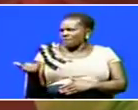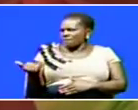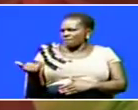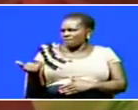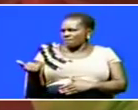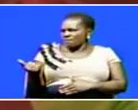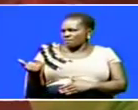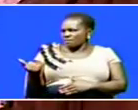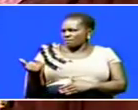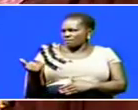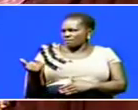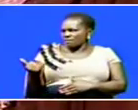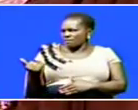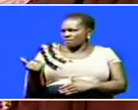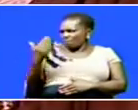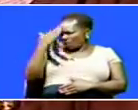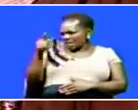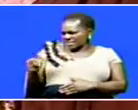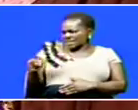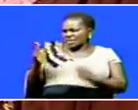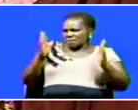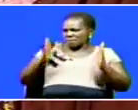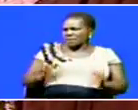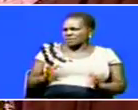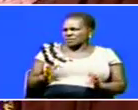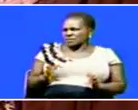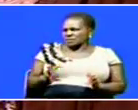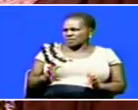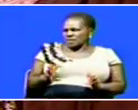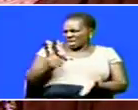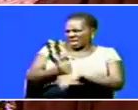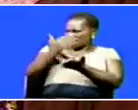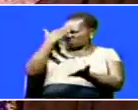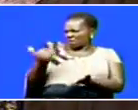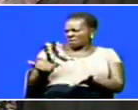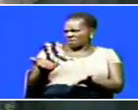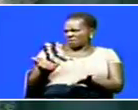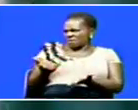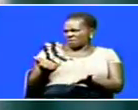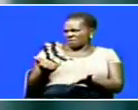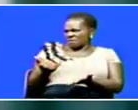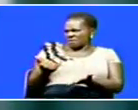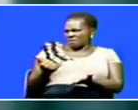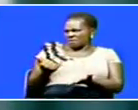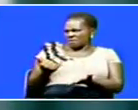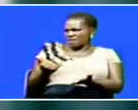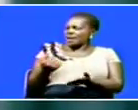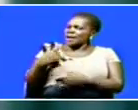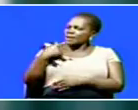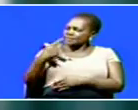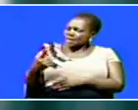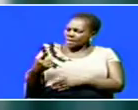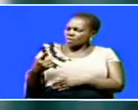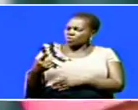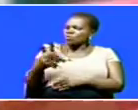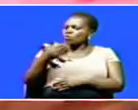an nosy person. Why would this person be... Why does she need help? Why does grandma need help? Sasa nikuambie kijana